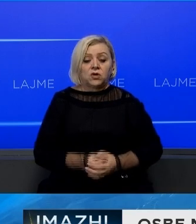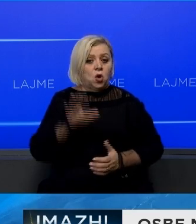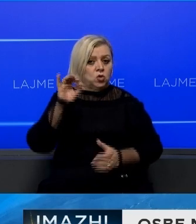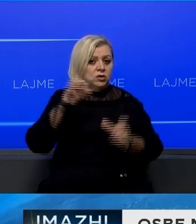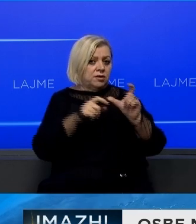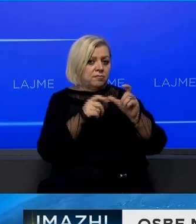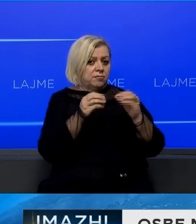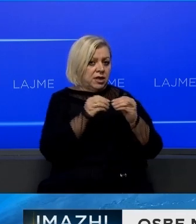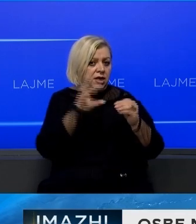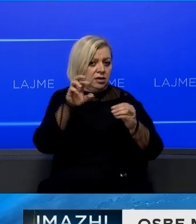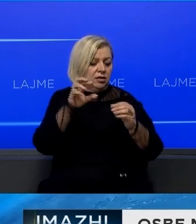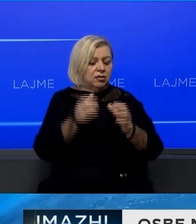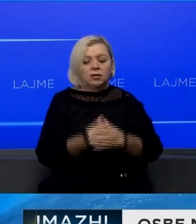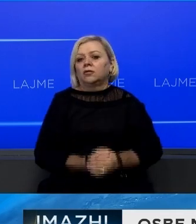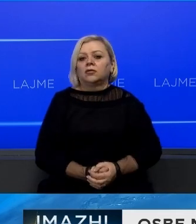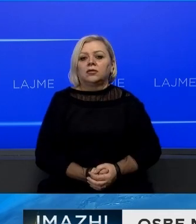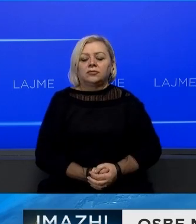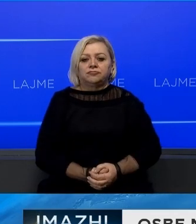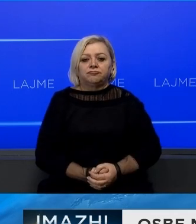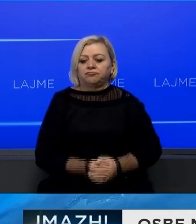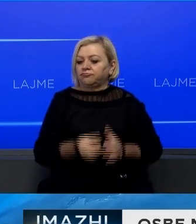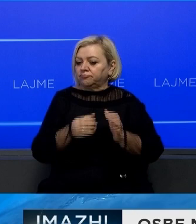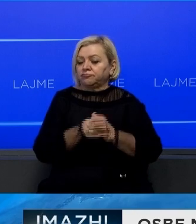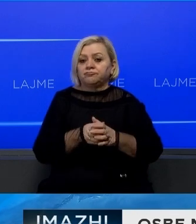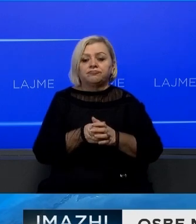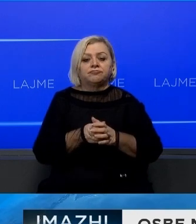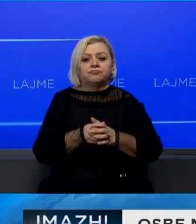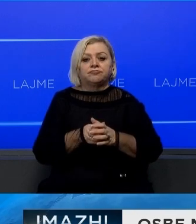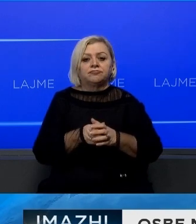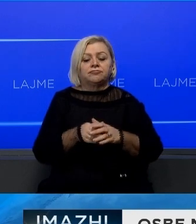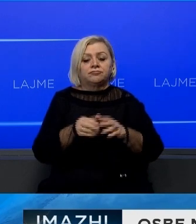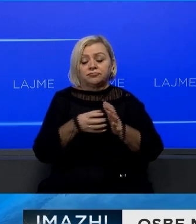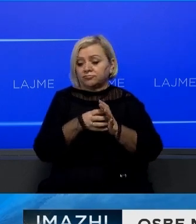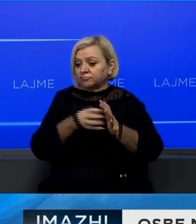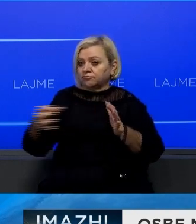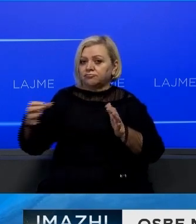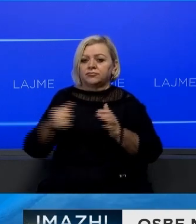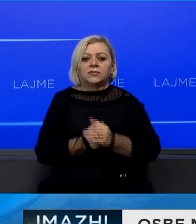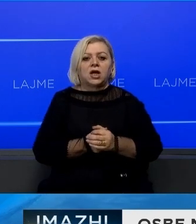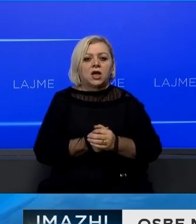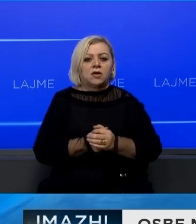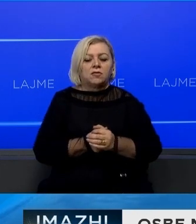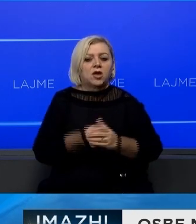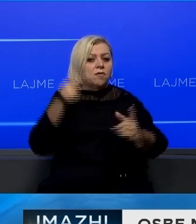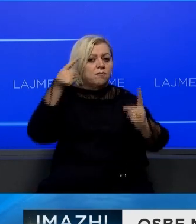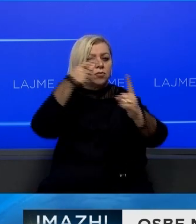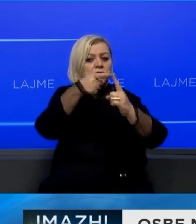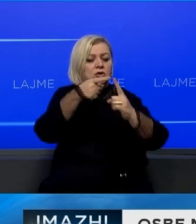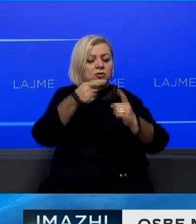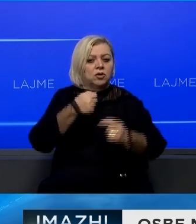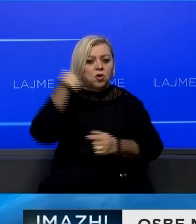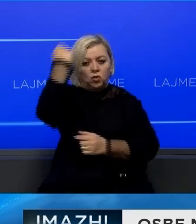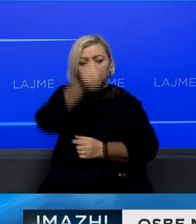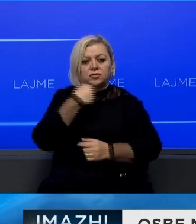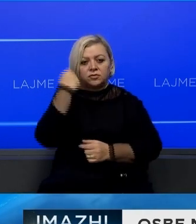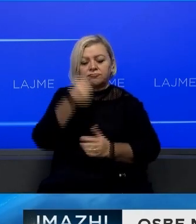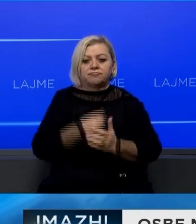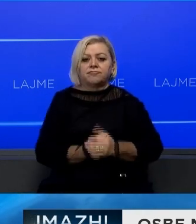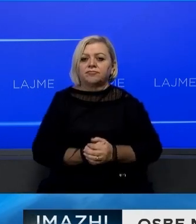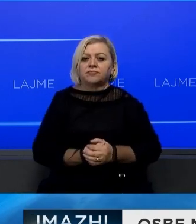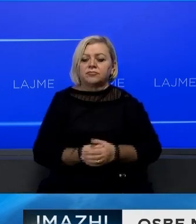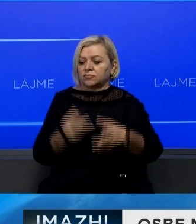OSBE-ja më gjërësisht dhe pastaj misioni i OSBE-s në Kosovë në